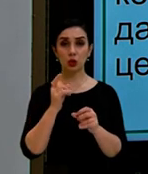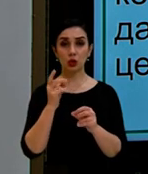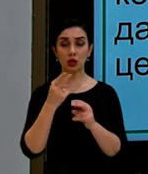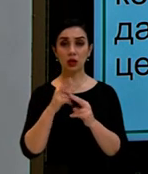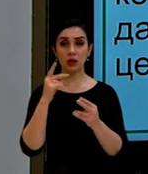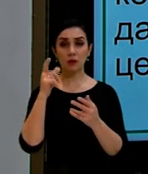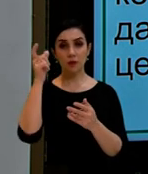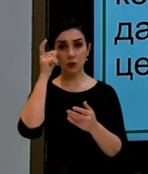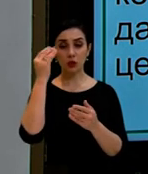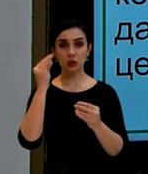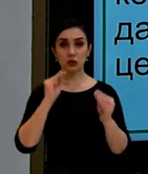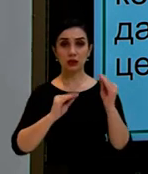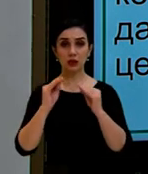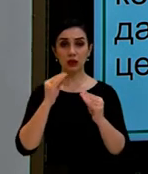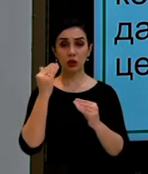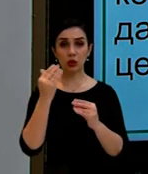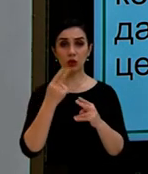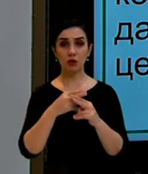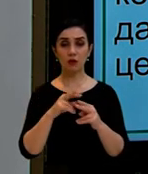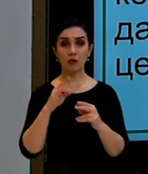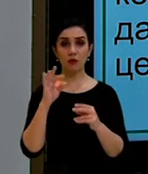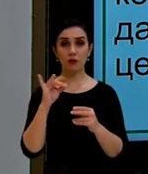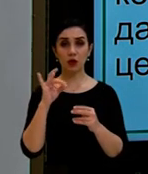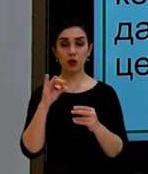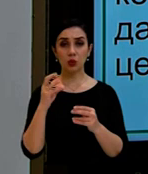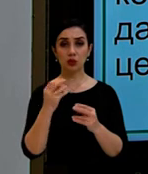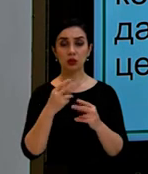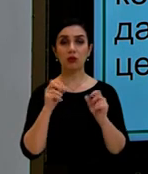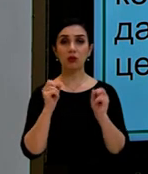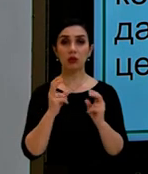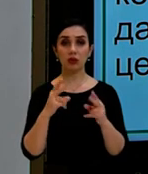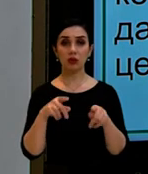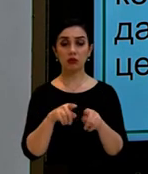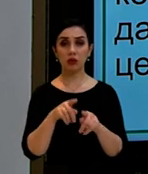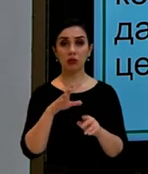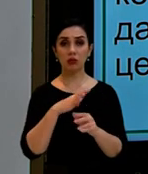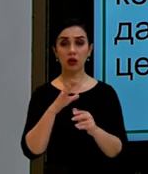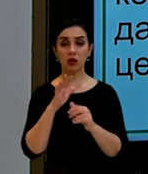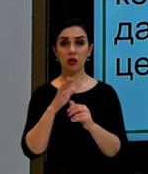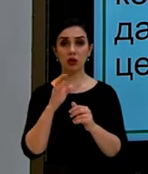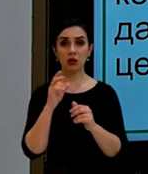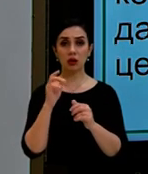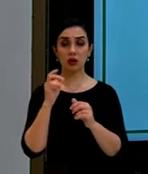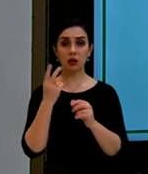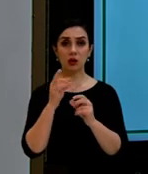церемонии создать на них пародию так как он был оскорблен